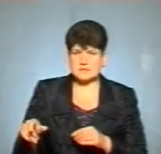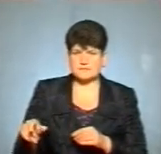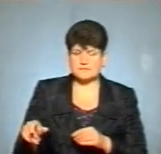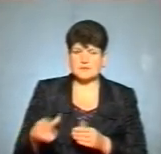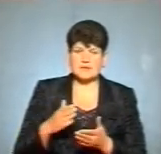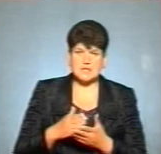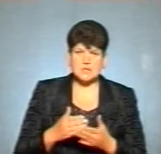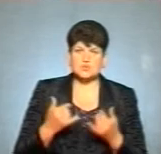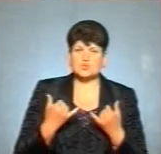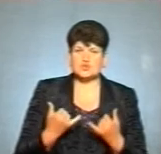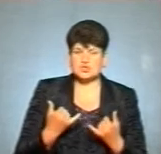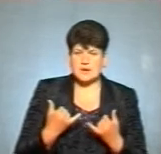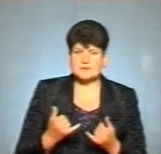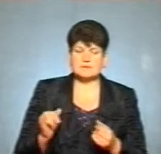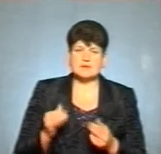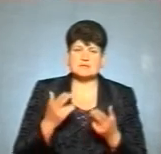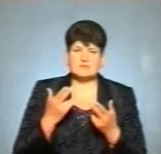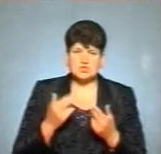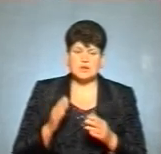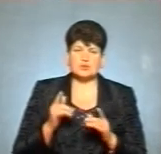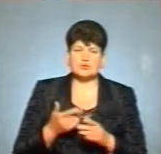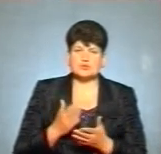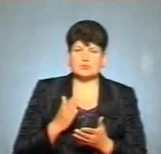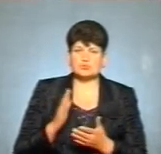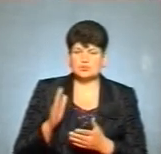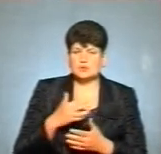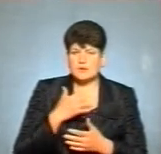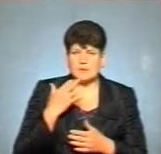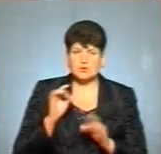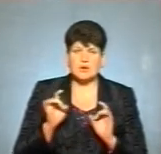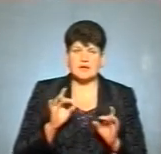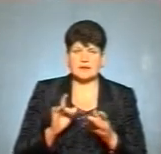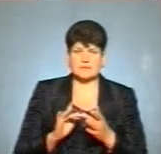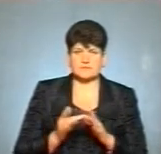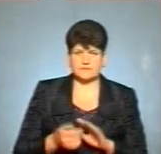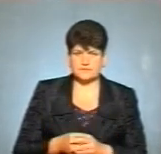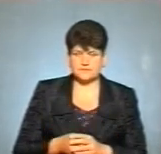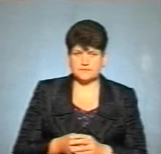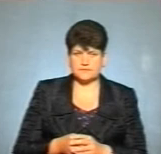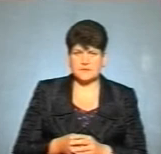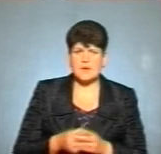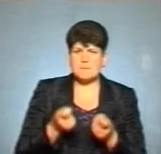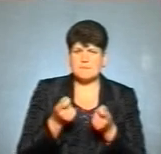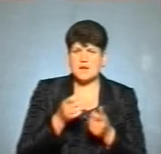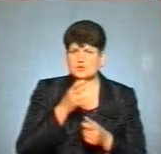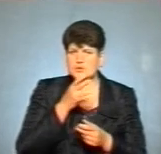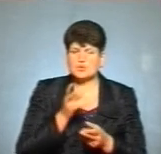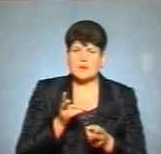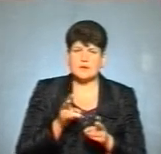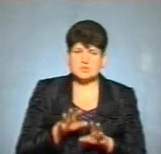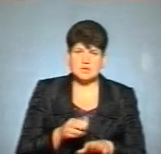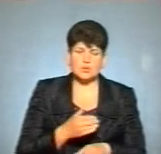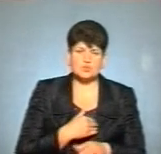стає сучаснішим, і звичайно, що багато буде реклами в соцмережах. Власне, зовсім мало часу не залишається. Хочу